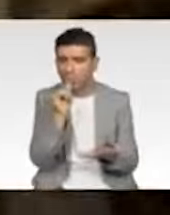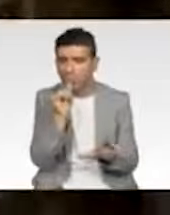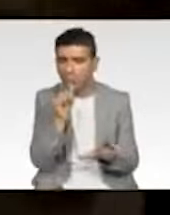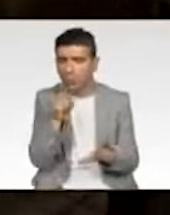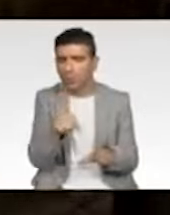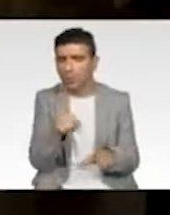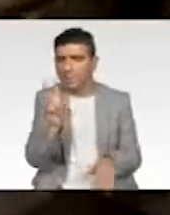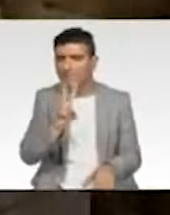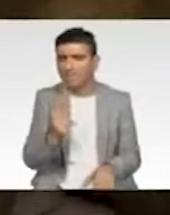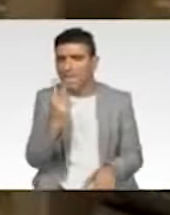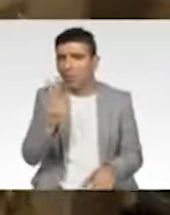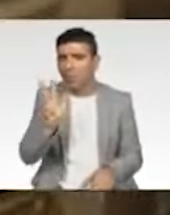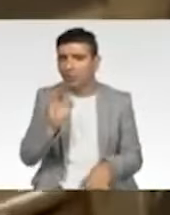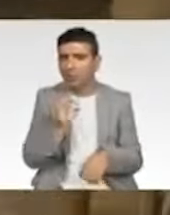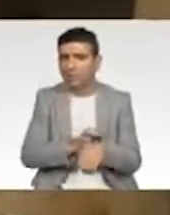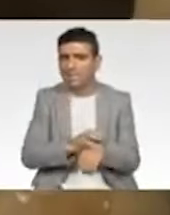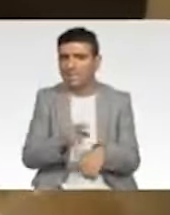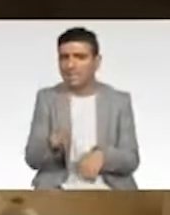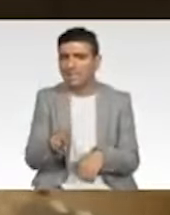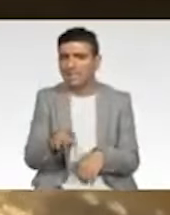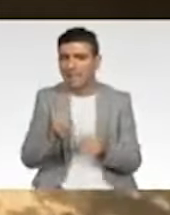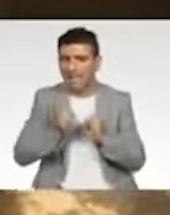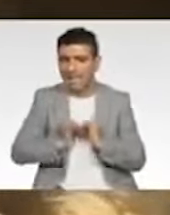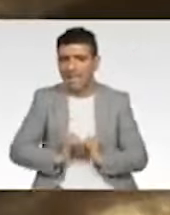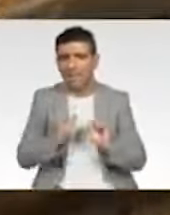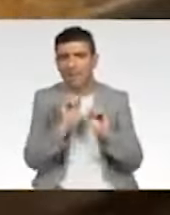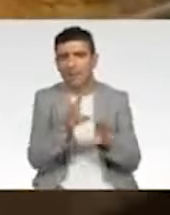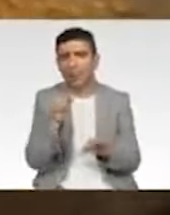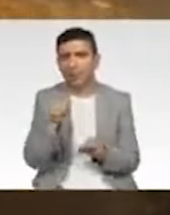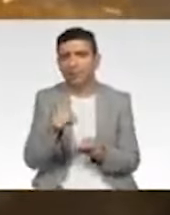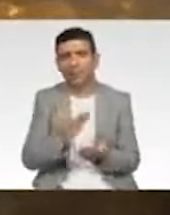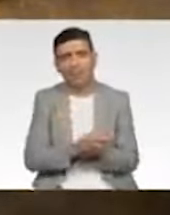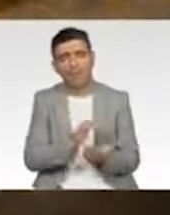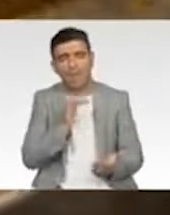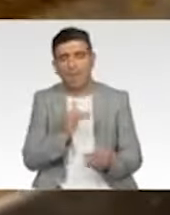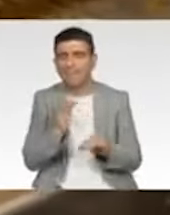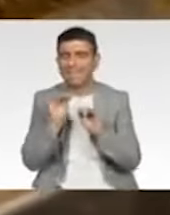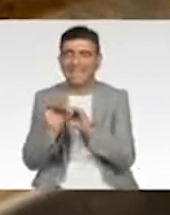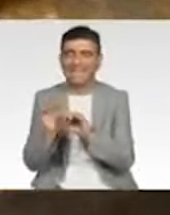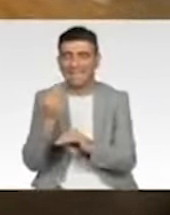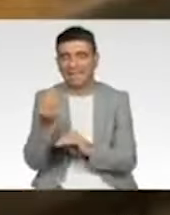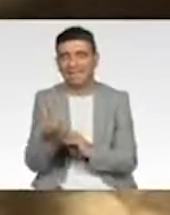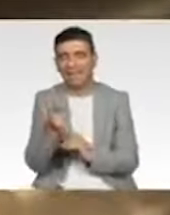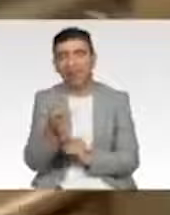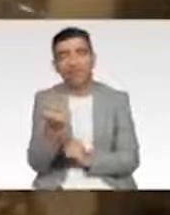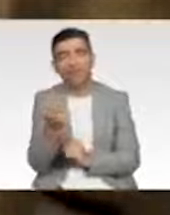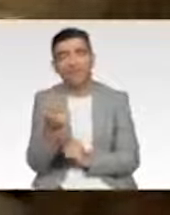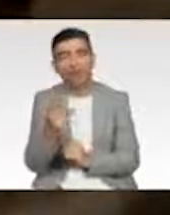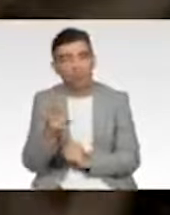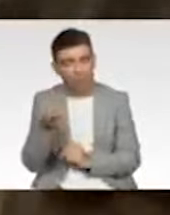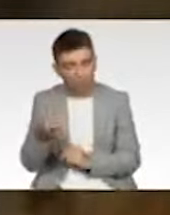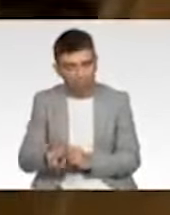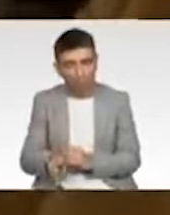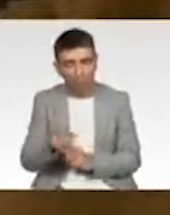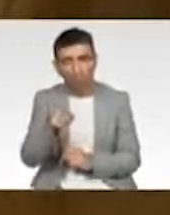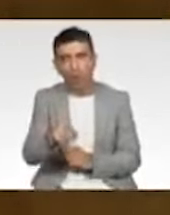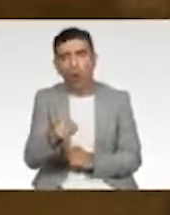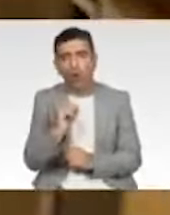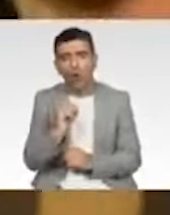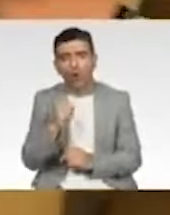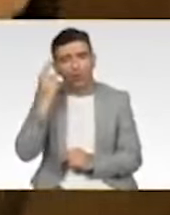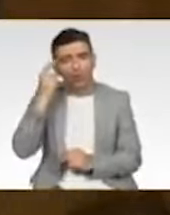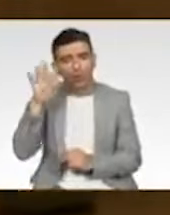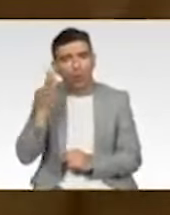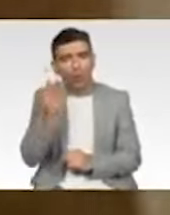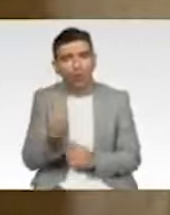burada 27-30 dakika civarında dinlendiriyoruz. Bu da mayalanmasını sağlıyor. Bakteriler iyileşiyor. Şoklayarak